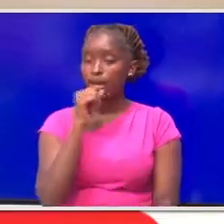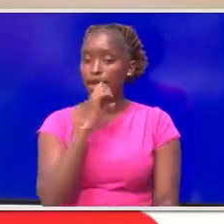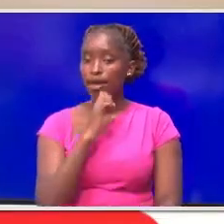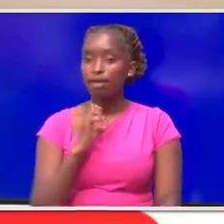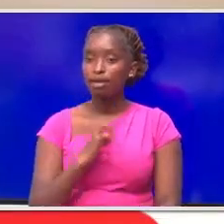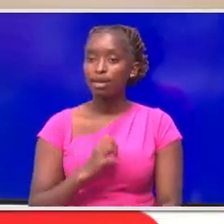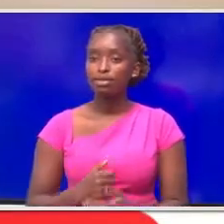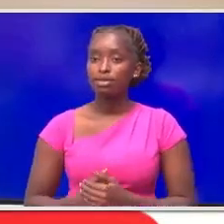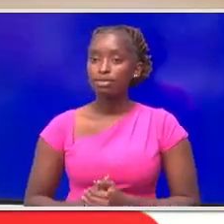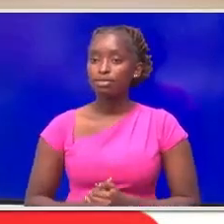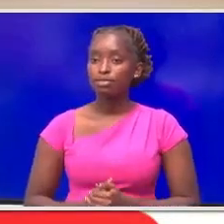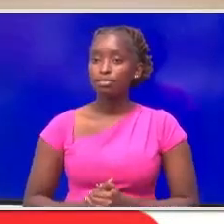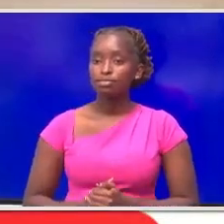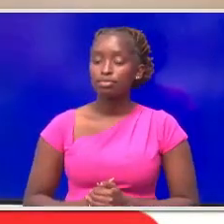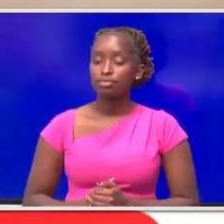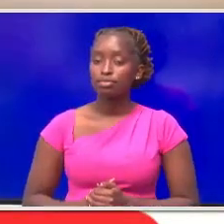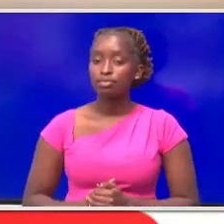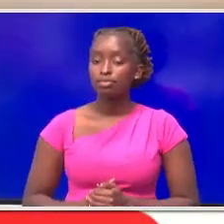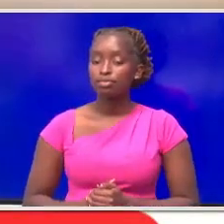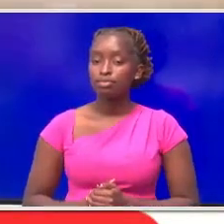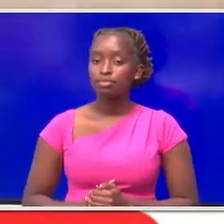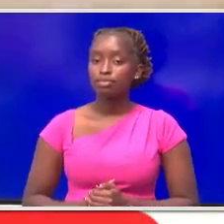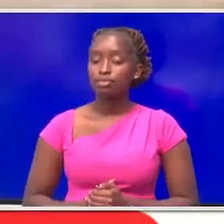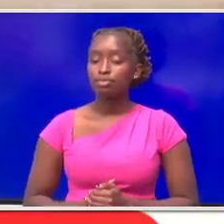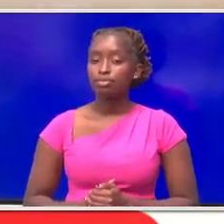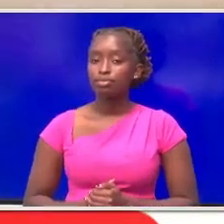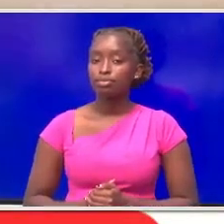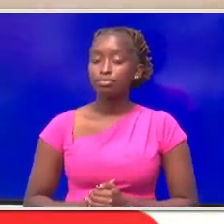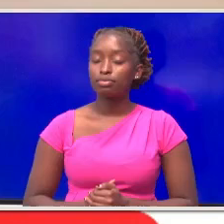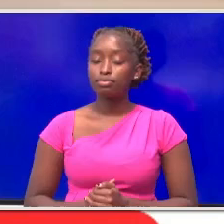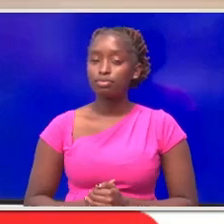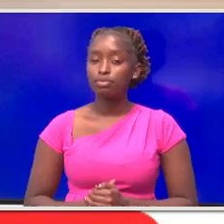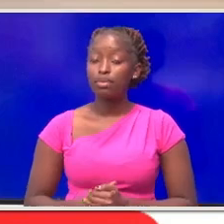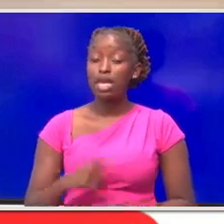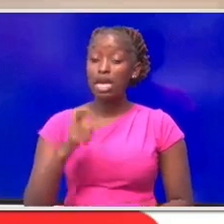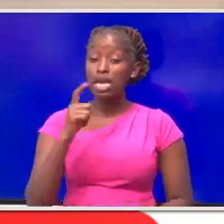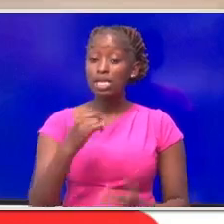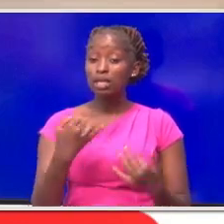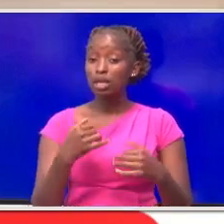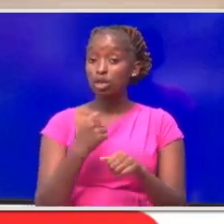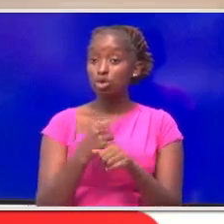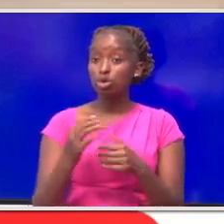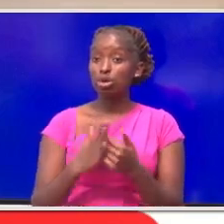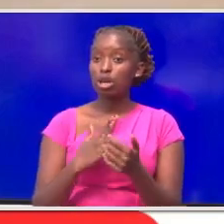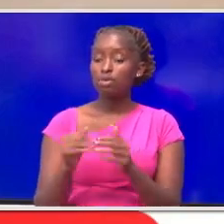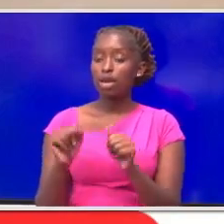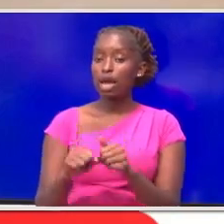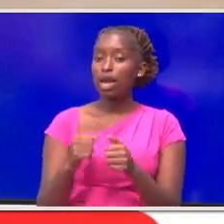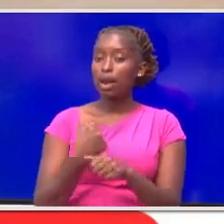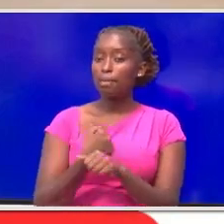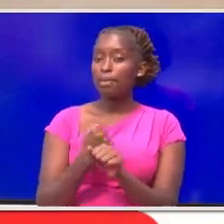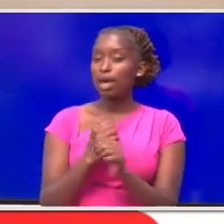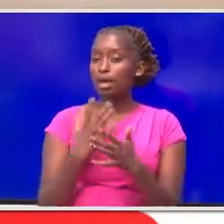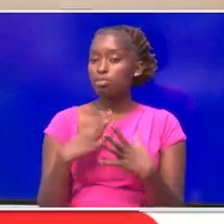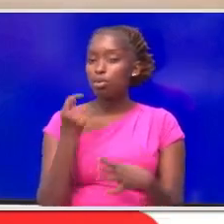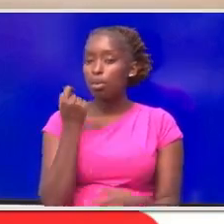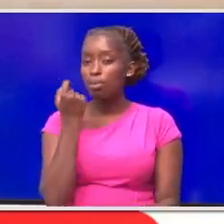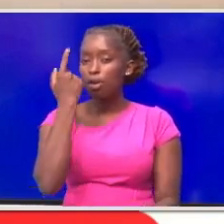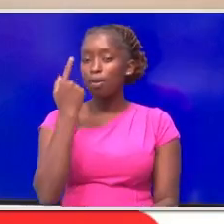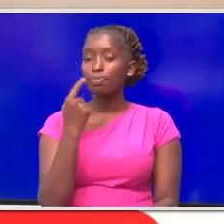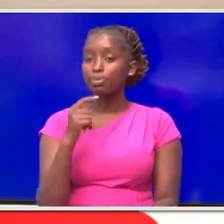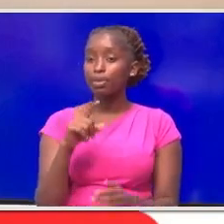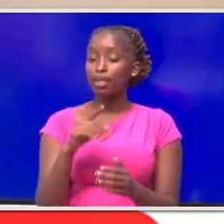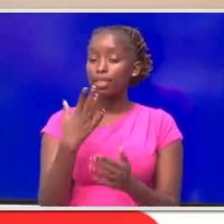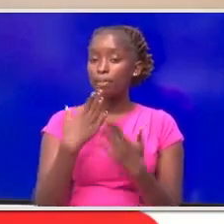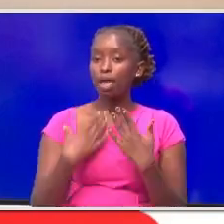been doing what it can in our department to make the people understand their role in